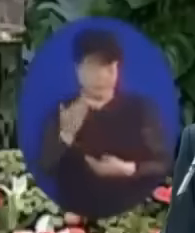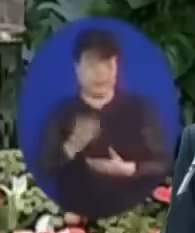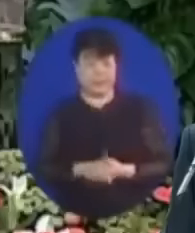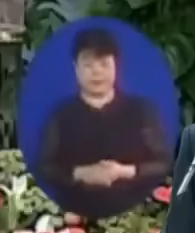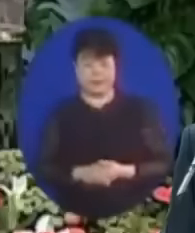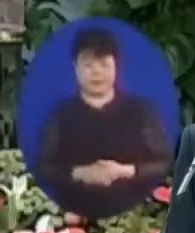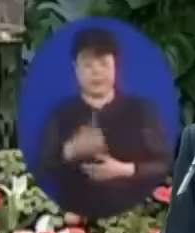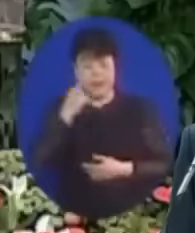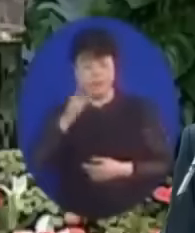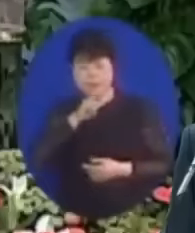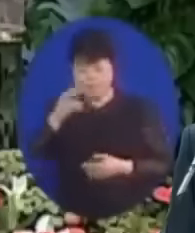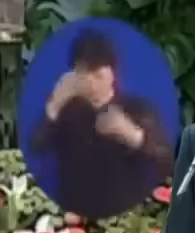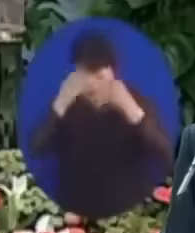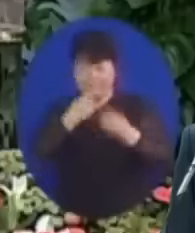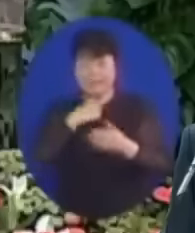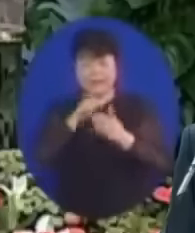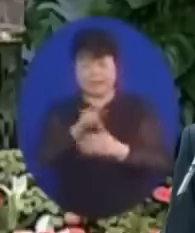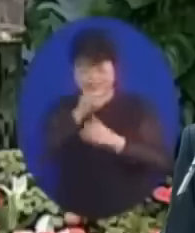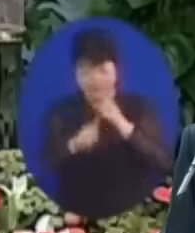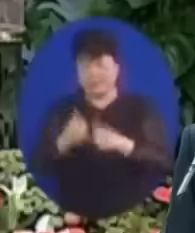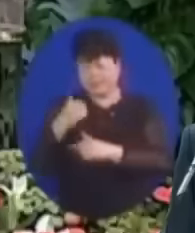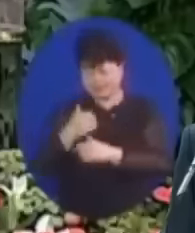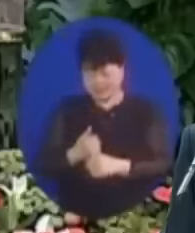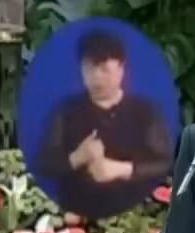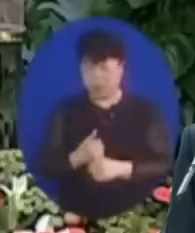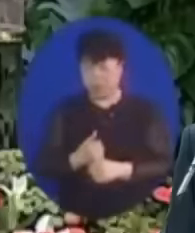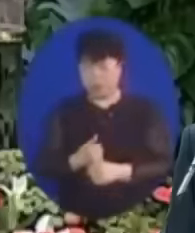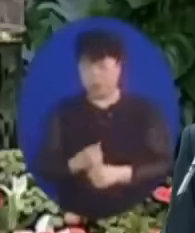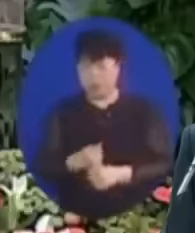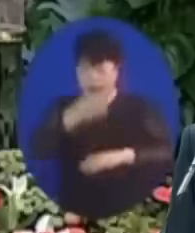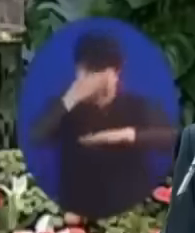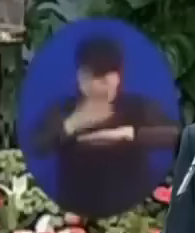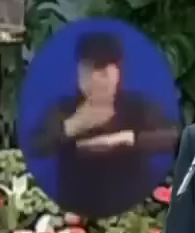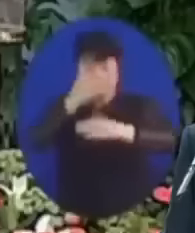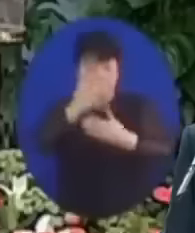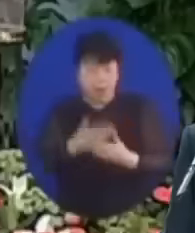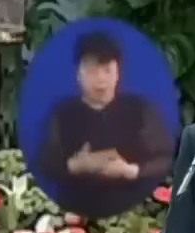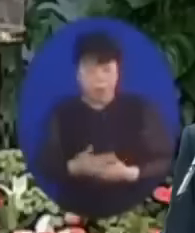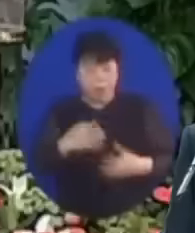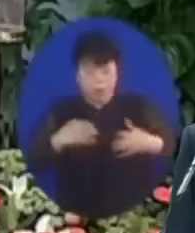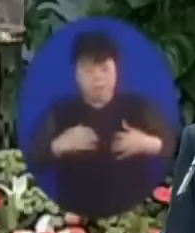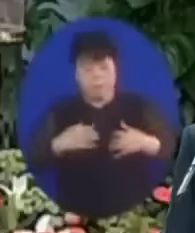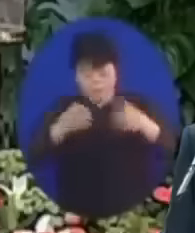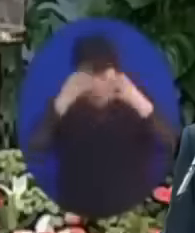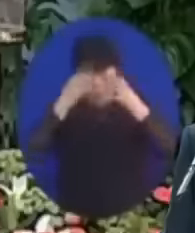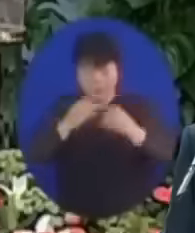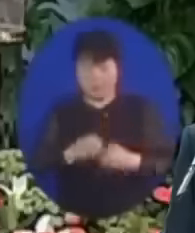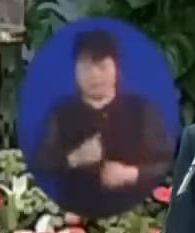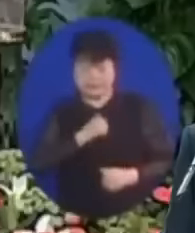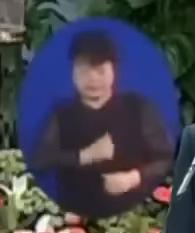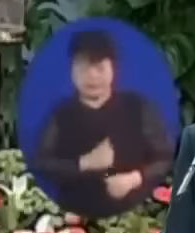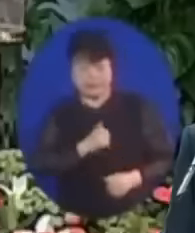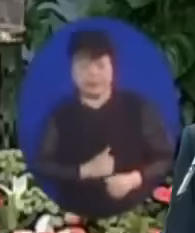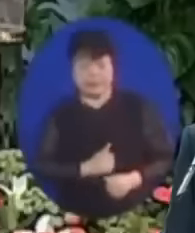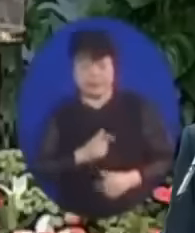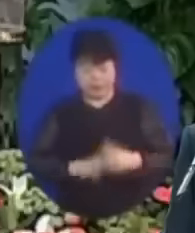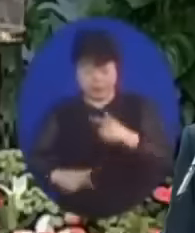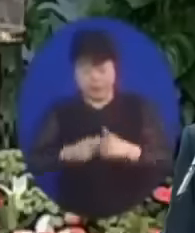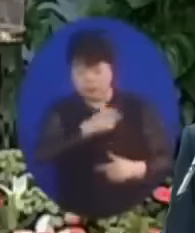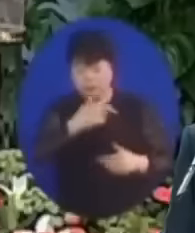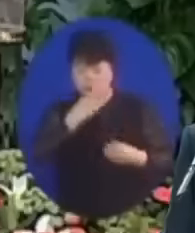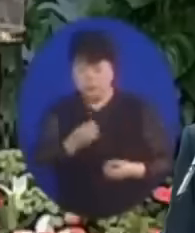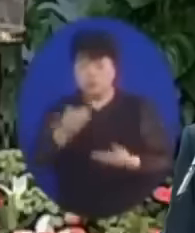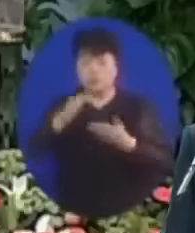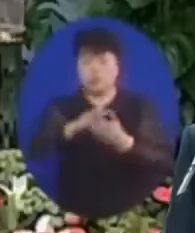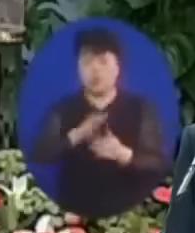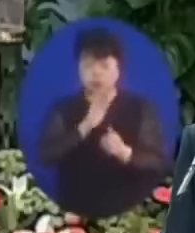것입니다. 아버지의 고난을 당할 때 하나님을 의지하고 감사히 받아들이고 기쁨으로 고난을 견뎌내면 오히려 큰 축복이